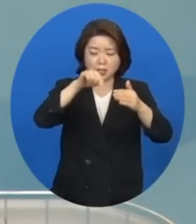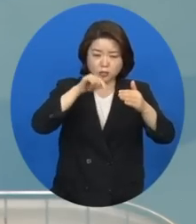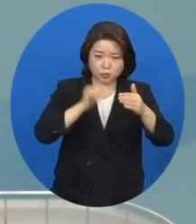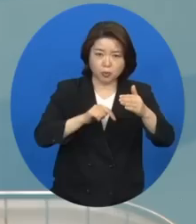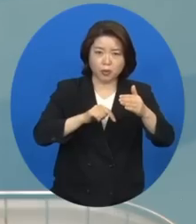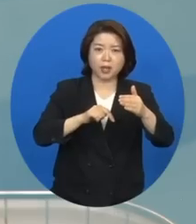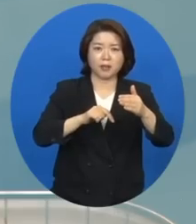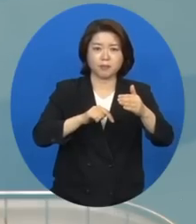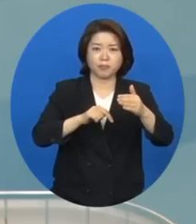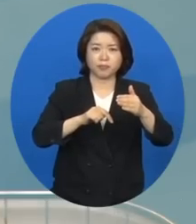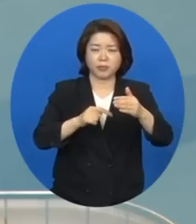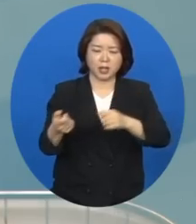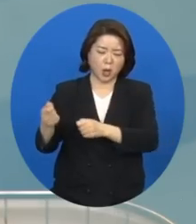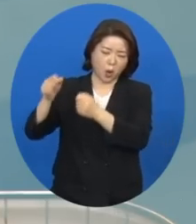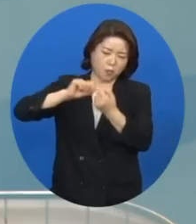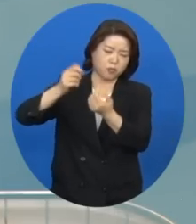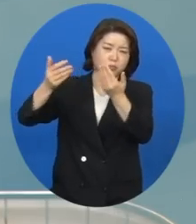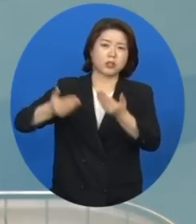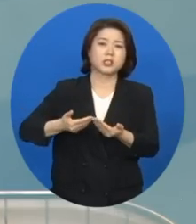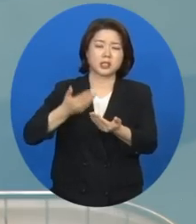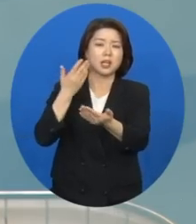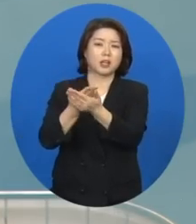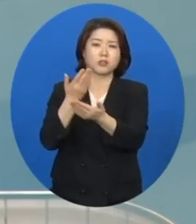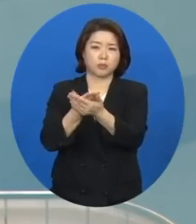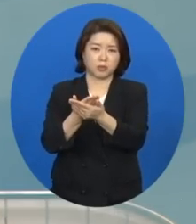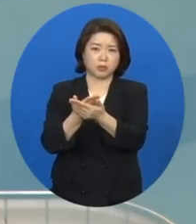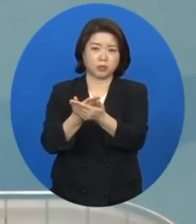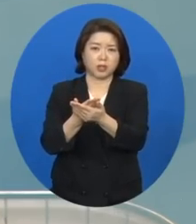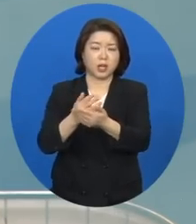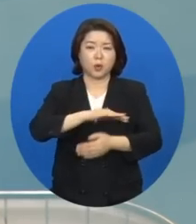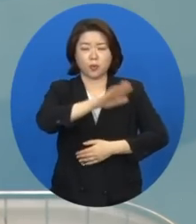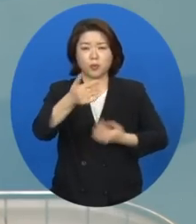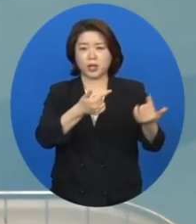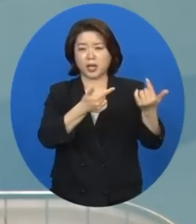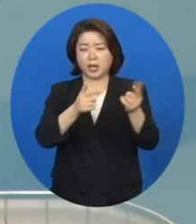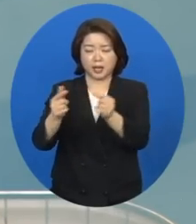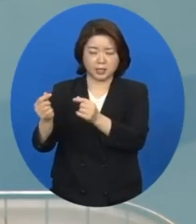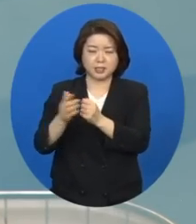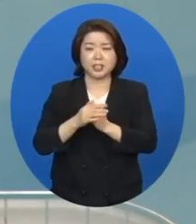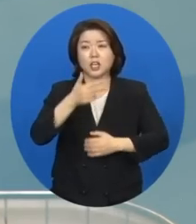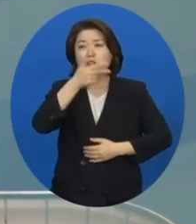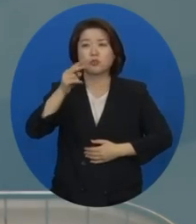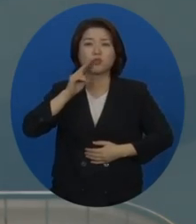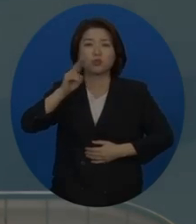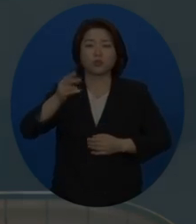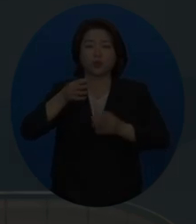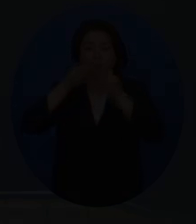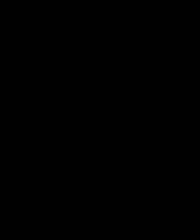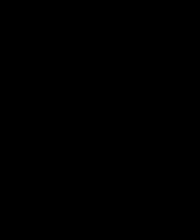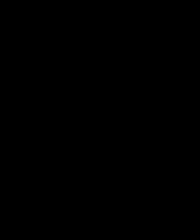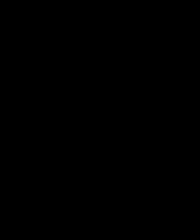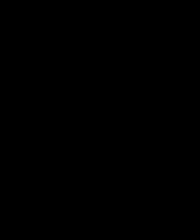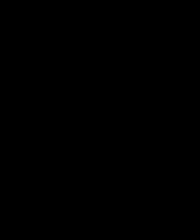가운데 부어지게 하여 주십시오. 우리 다 함께 주여 한번 부르짖고 기도하겠습니다. 주여.